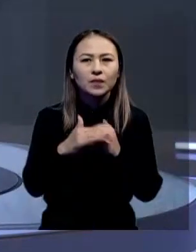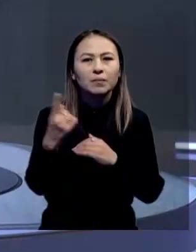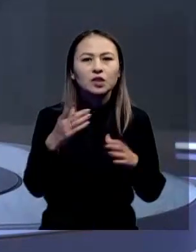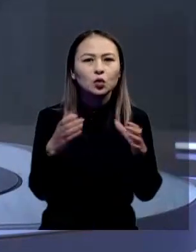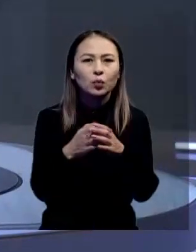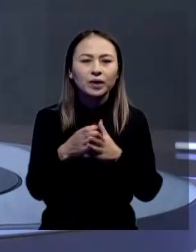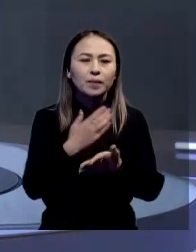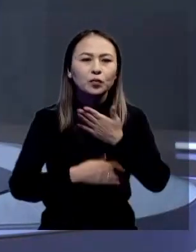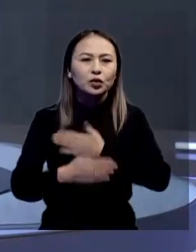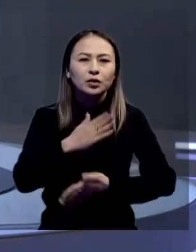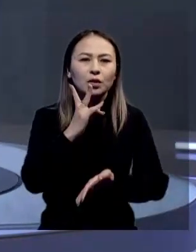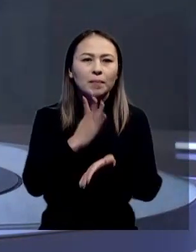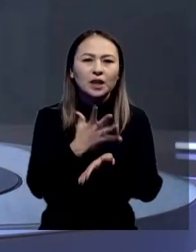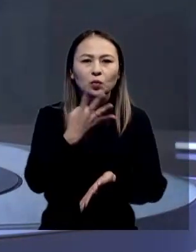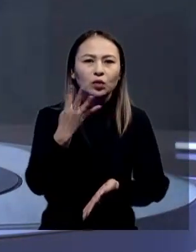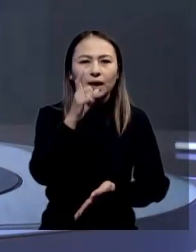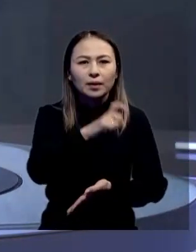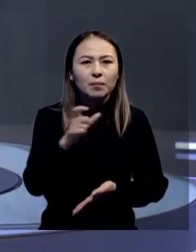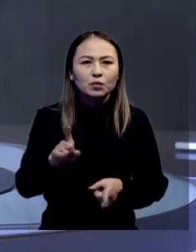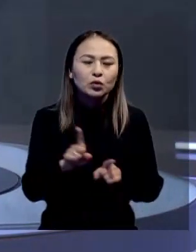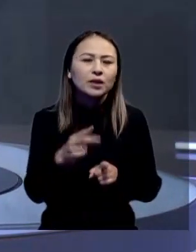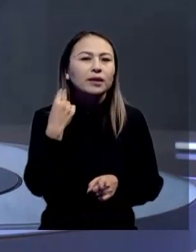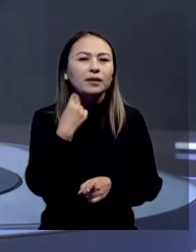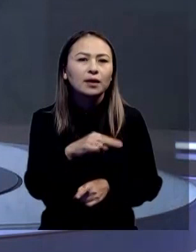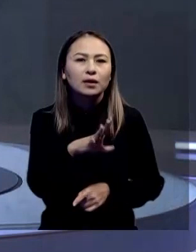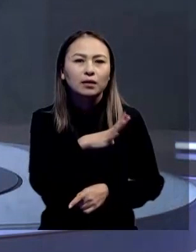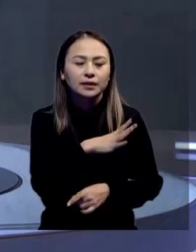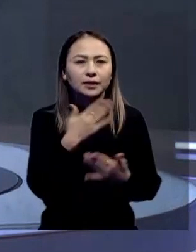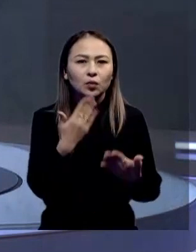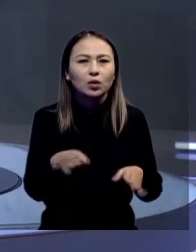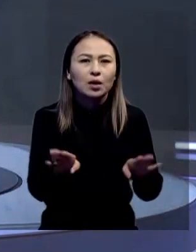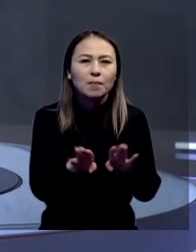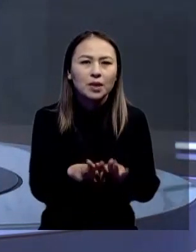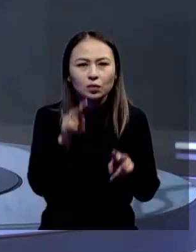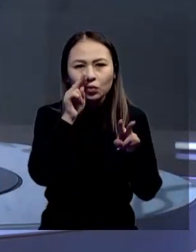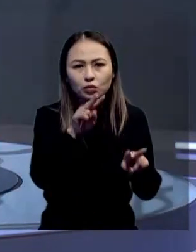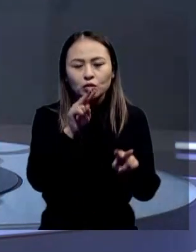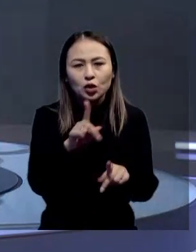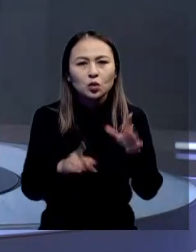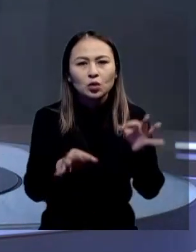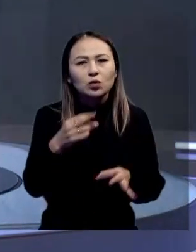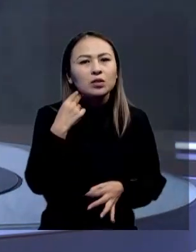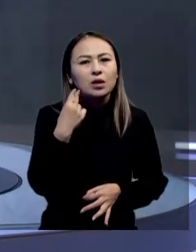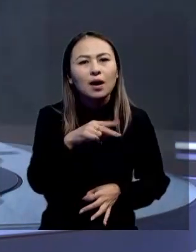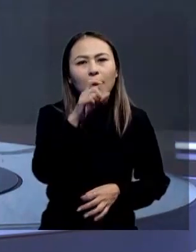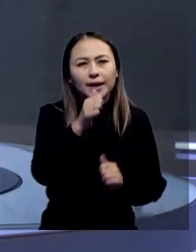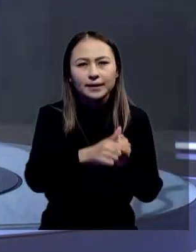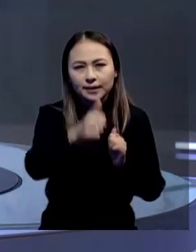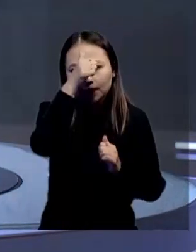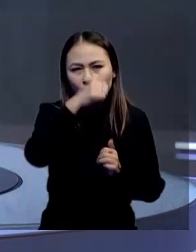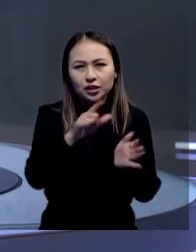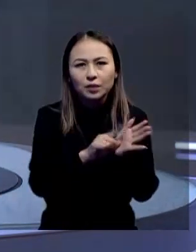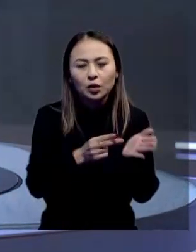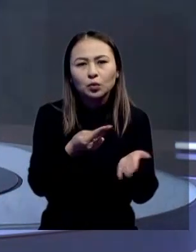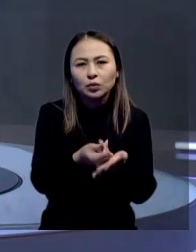Елімізде бірінші топтағы мүгедектігі бар 54 адам бас бостандығынан айырылған. Енді оларға бас көз болып жүрген сотталушыларға ай